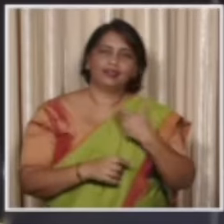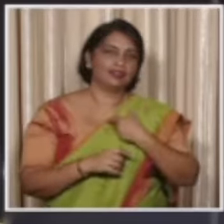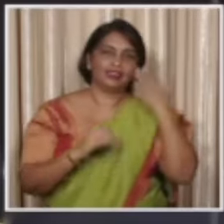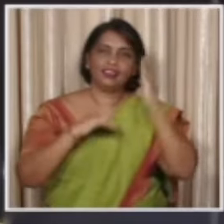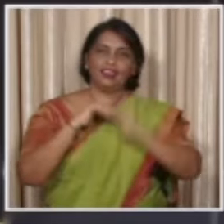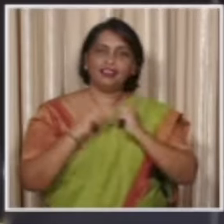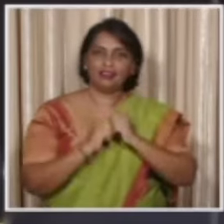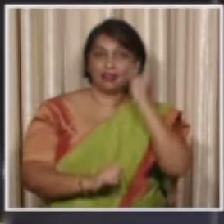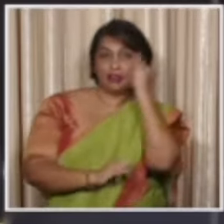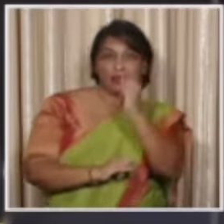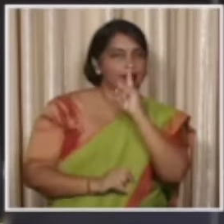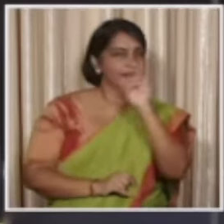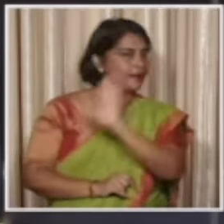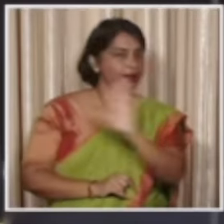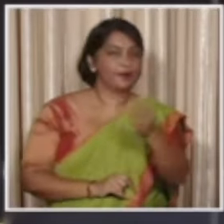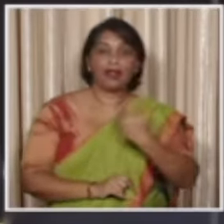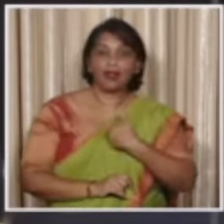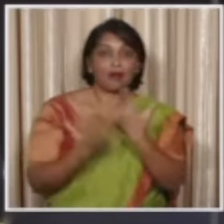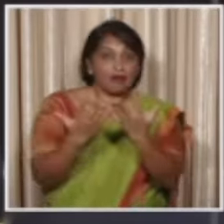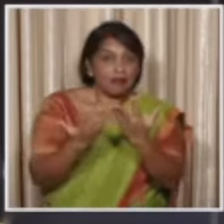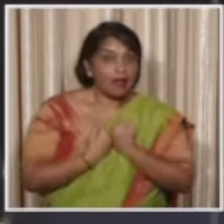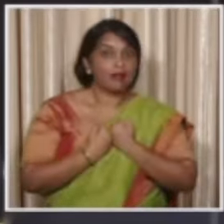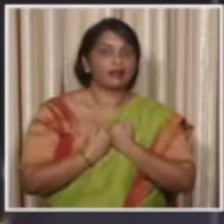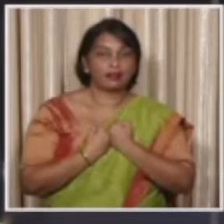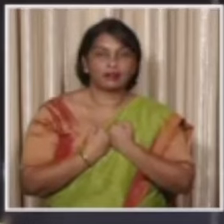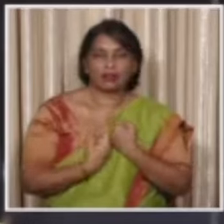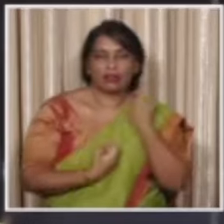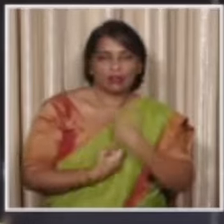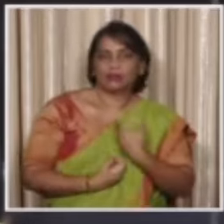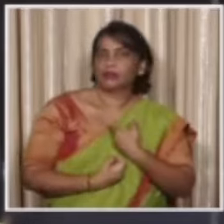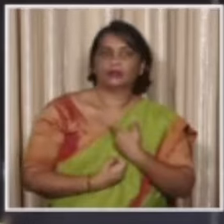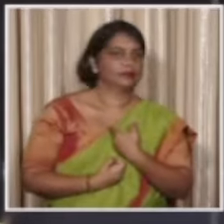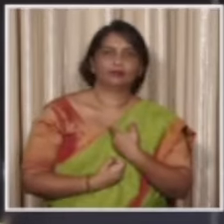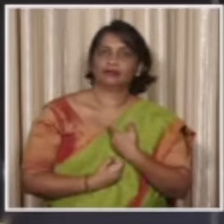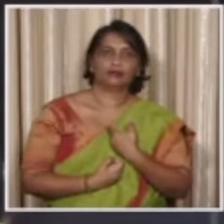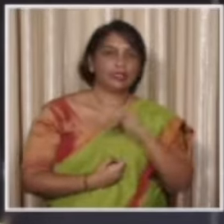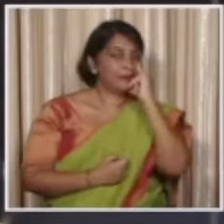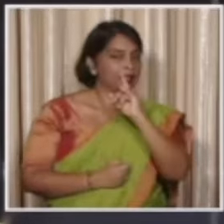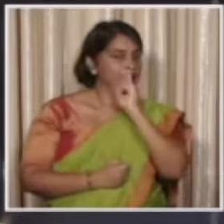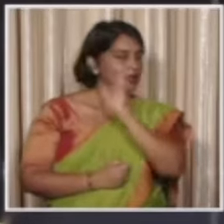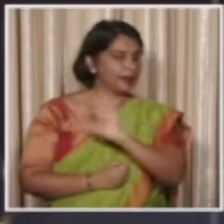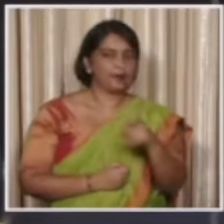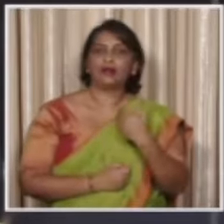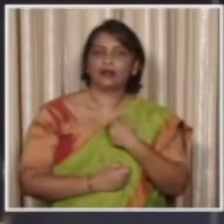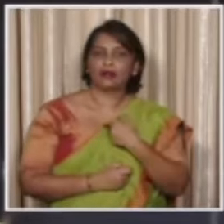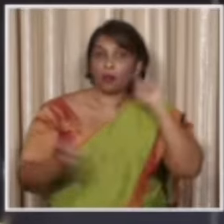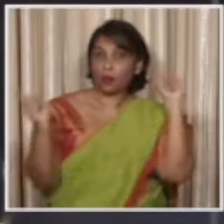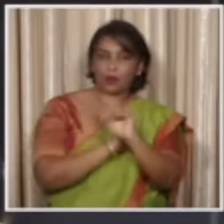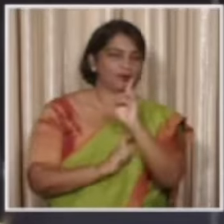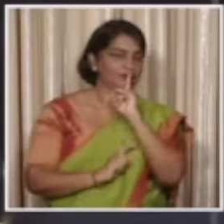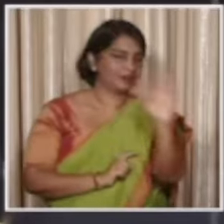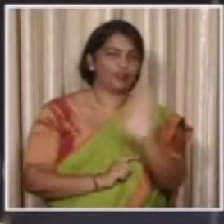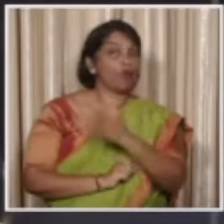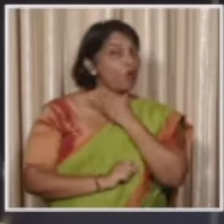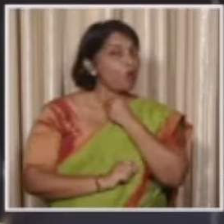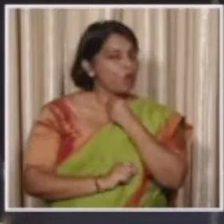කිසි දවසක චෝදනා කරන්න එපා අපි මේක ගන්න පැකිලුණා කියලා. කිසි දවසක චෝදනා කරන්න එපා අපි පැනලා ගියා කියලා.